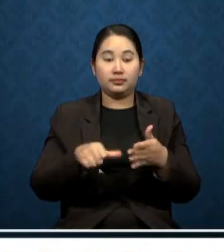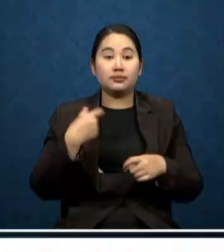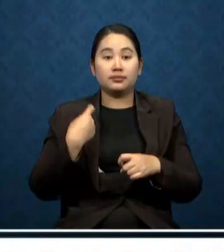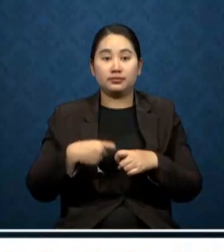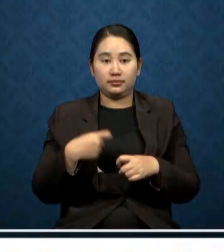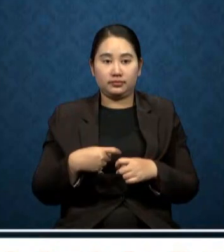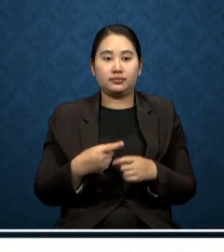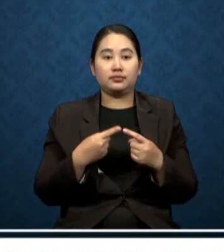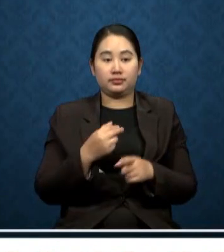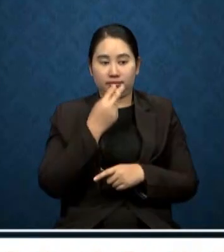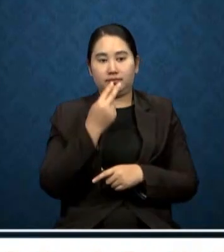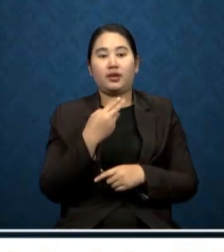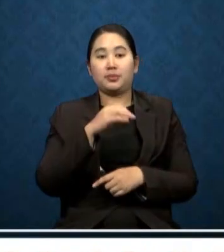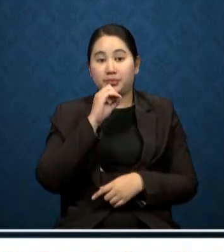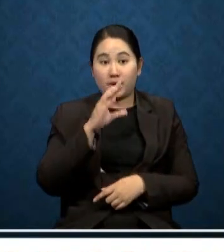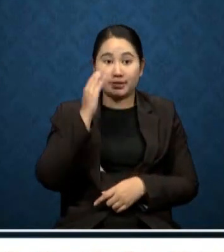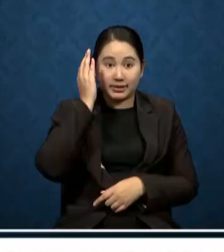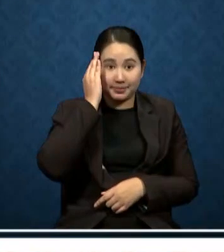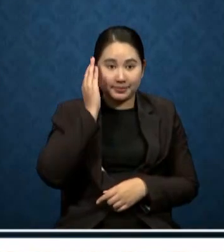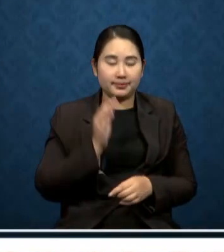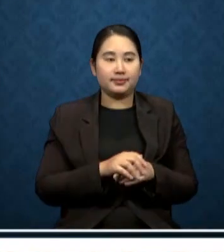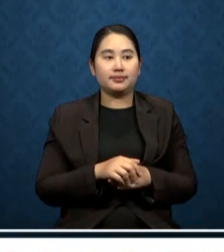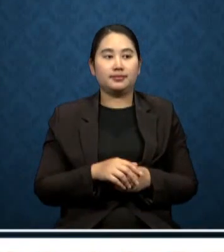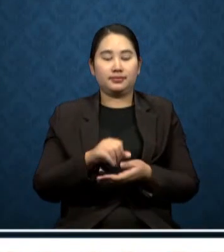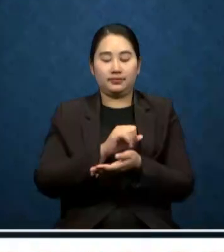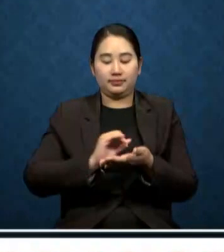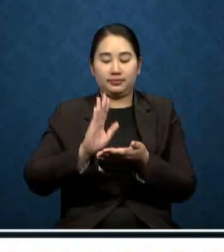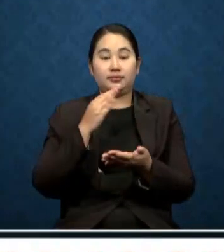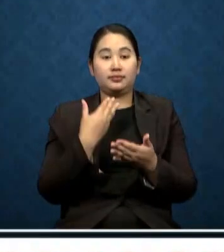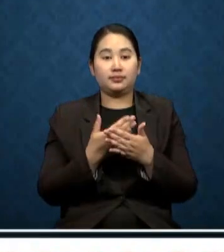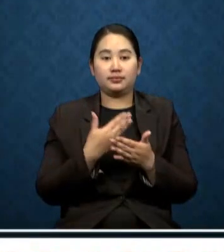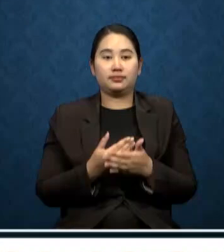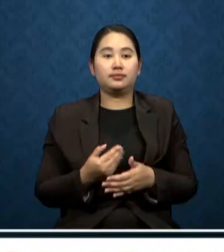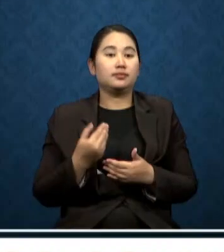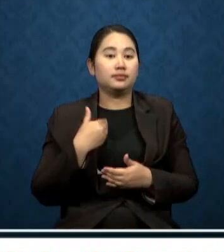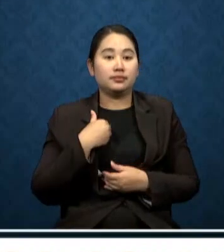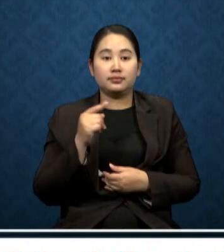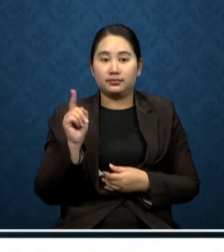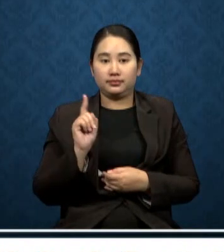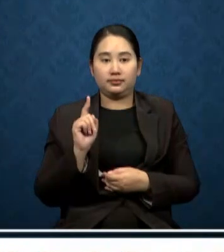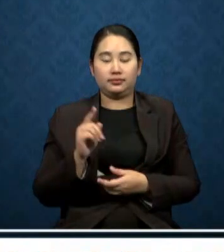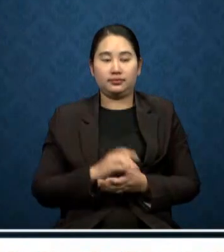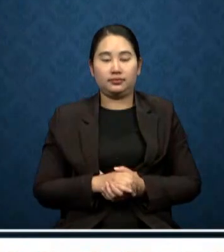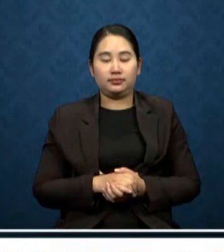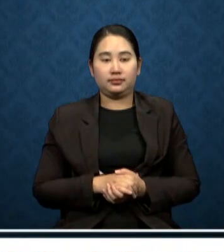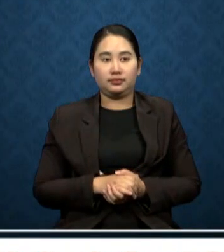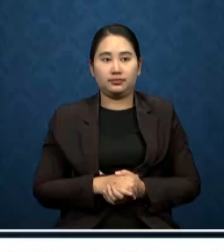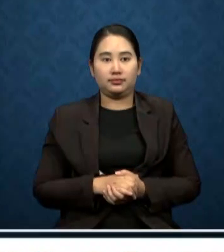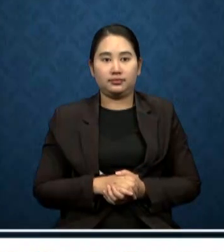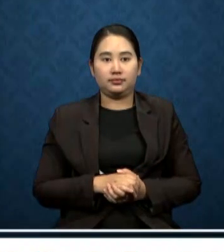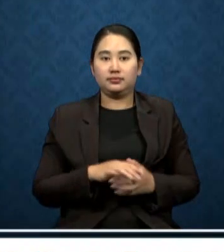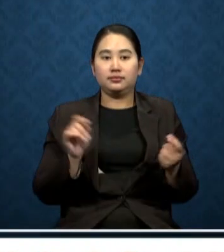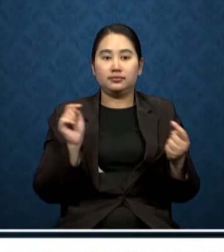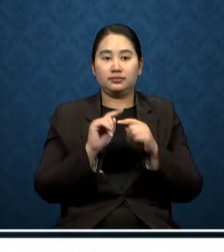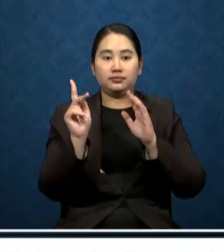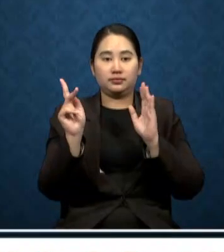ฟบ Larry puede talk..ถ้ผ่านการเงนทุแข่งเนี่ยปกติก็มีเงื่อนไขนะครับของเป็นกฎ